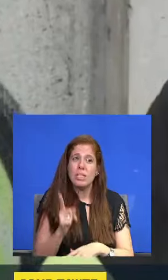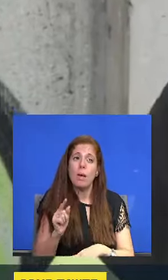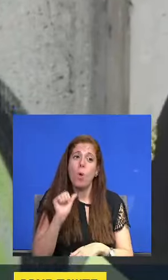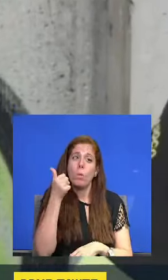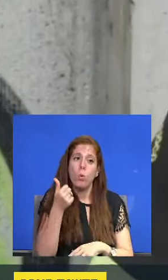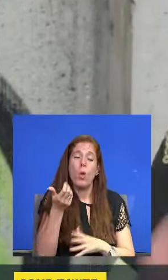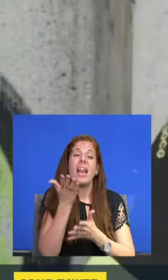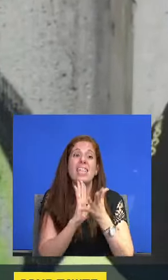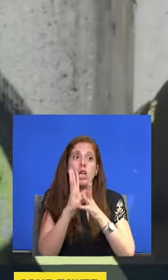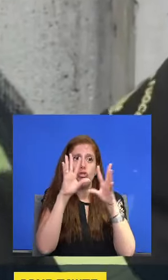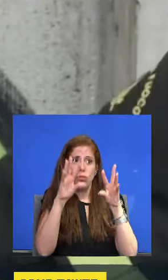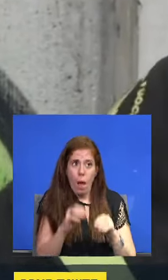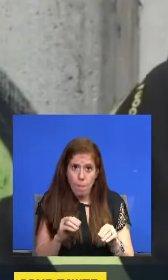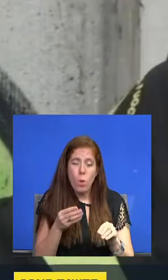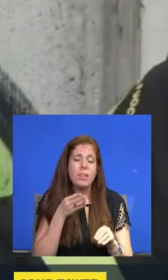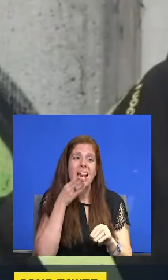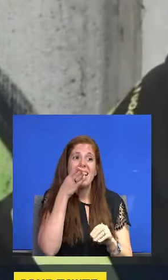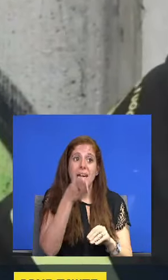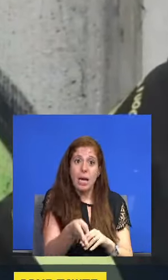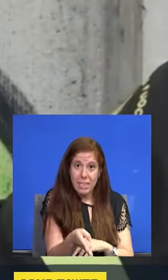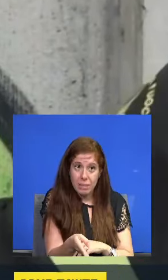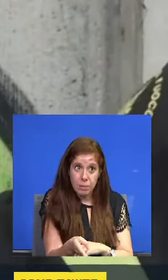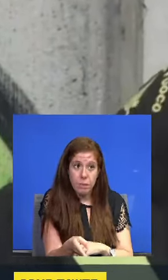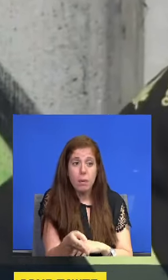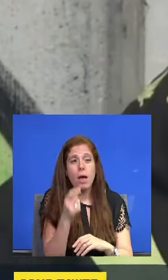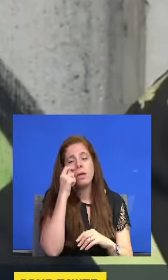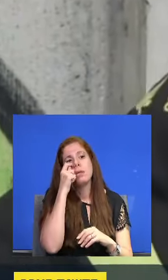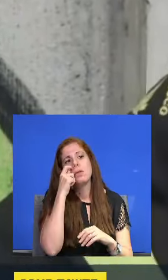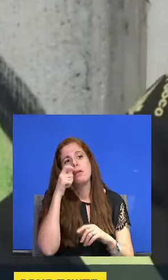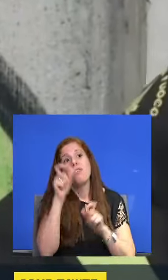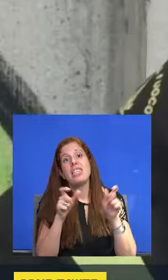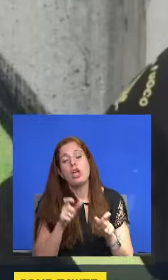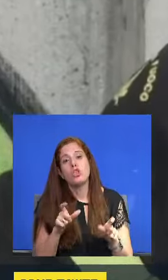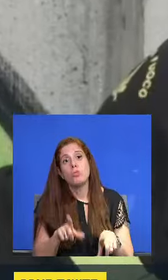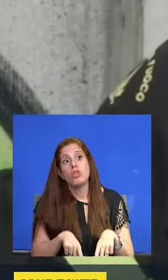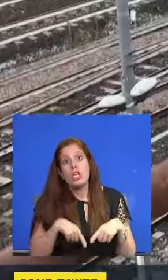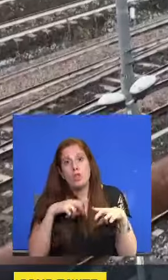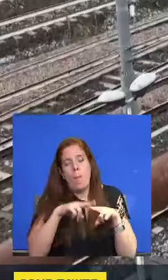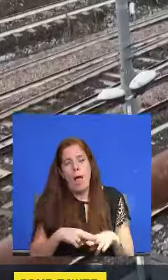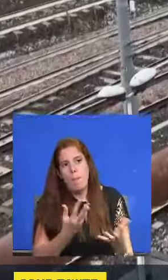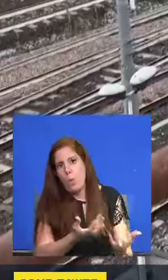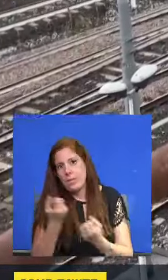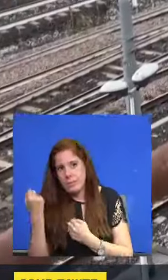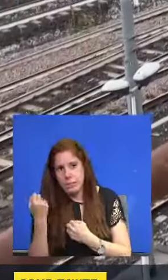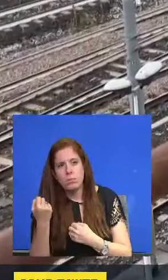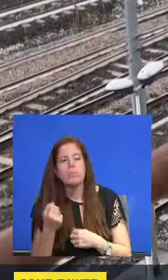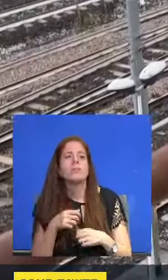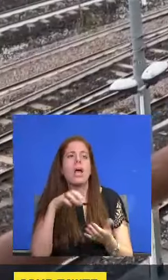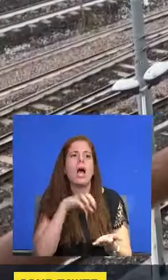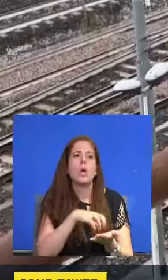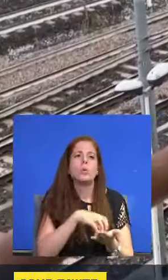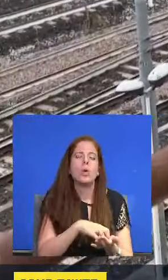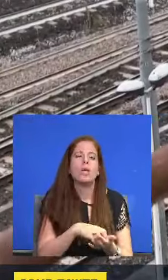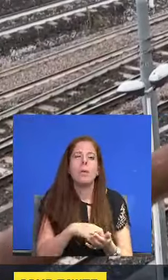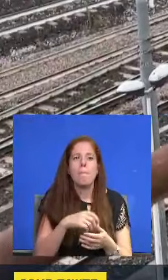per poi penetrare all'interno e cominciare a portare fuori le persone che erano in vita. הרשויות באיטליה מנסות לפענח